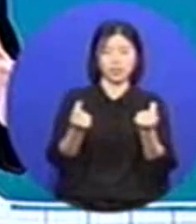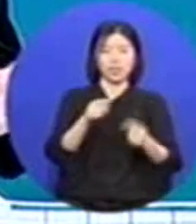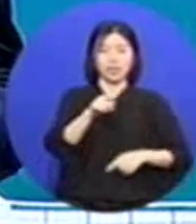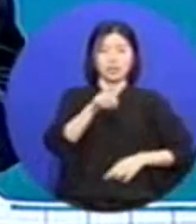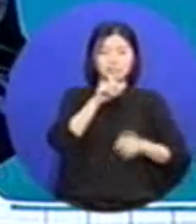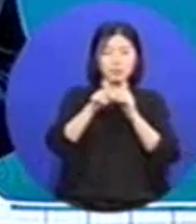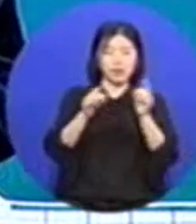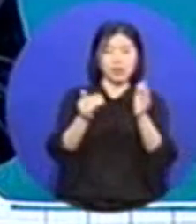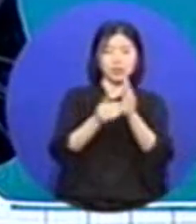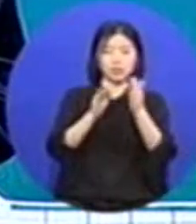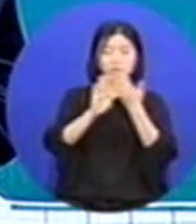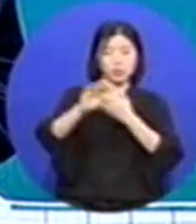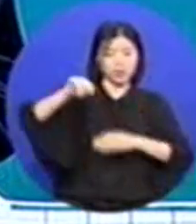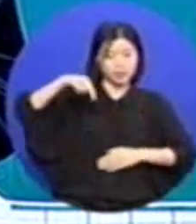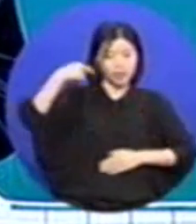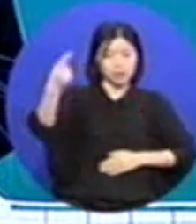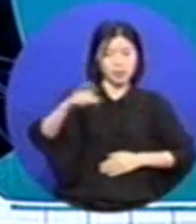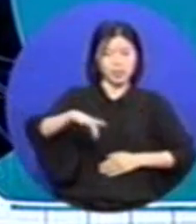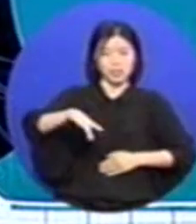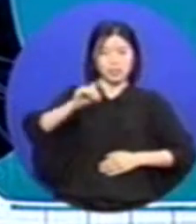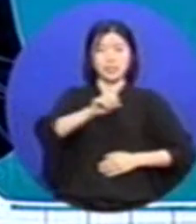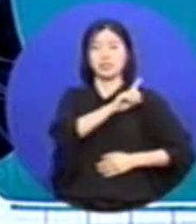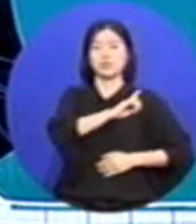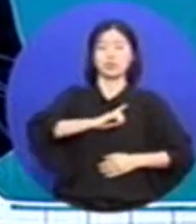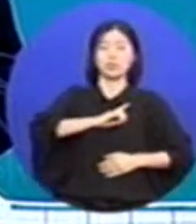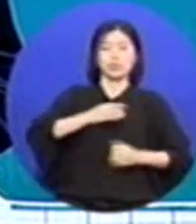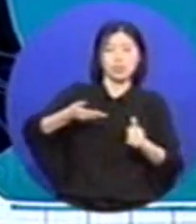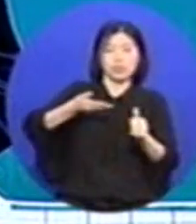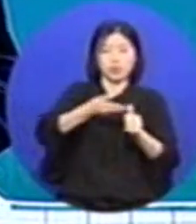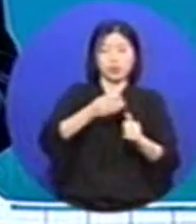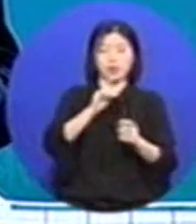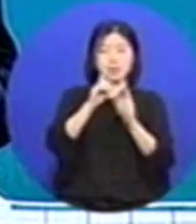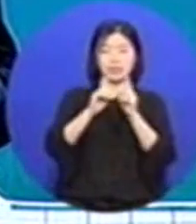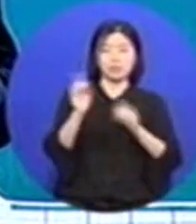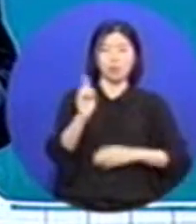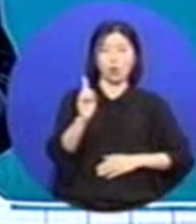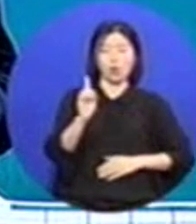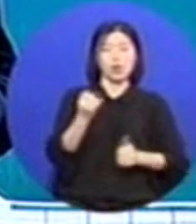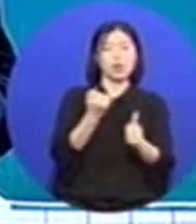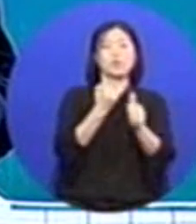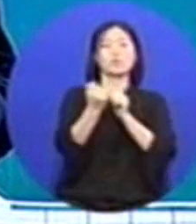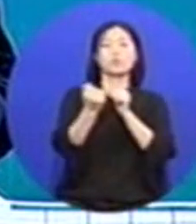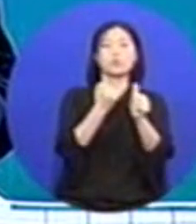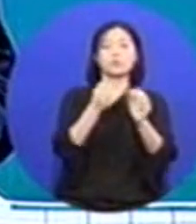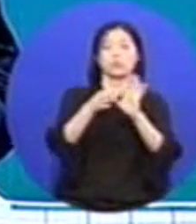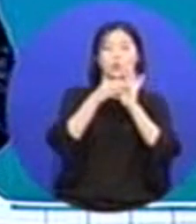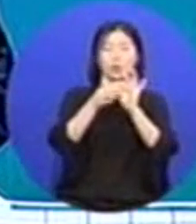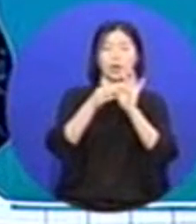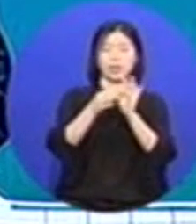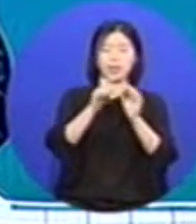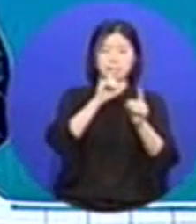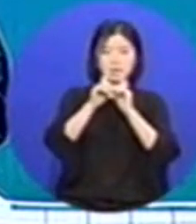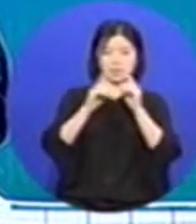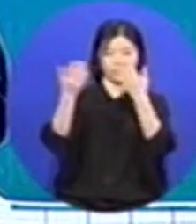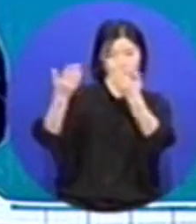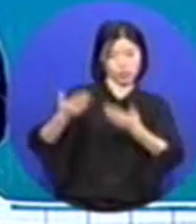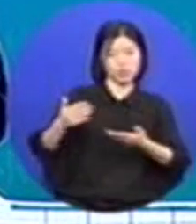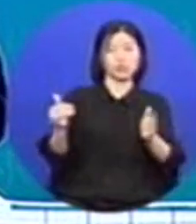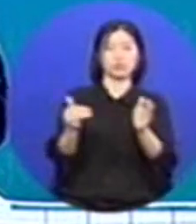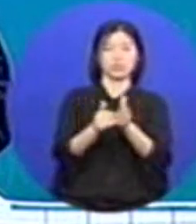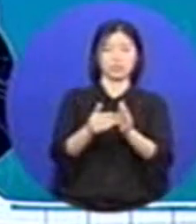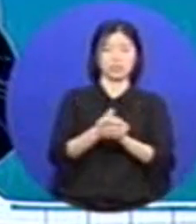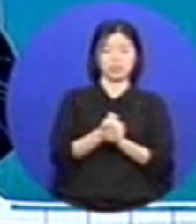바로 이어서 제일 먼저 적용 하신 말씀이 부부간의 관계에 대해서 말씀하고 계십니다